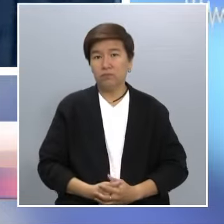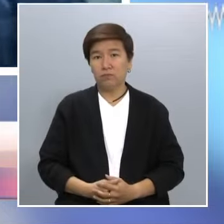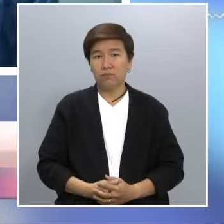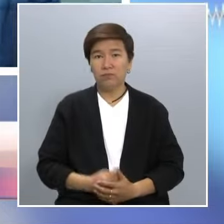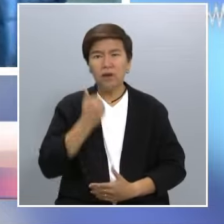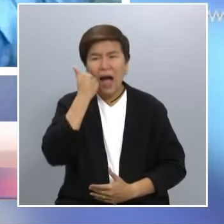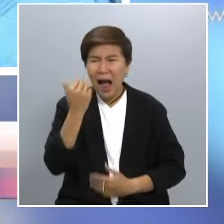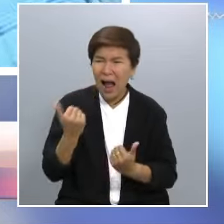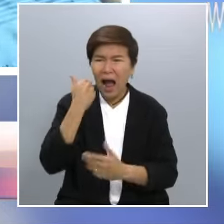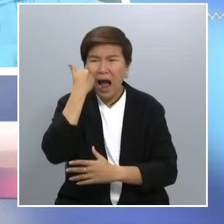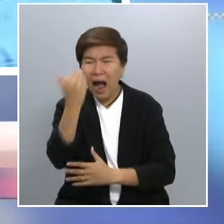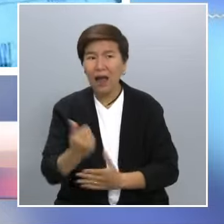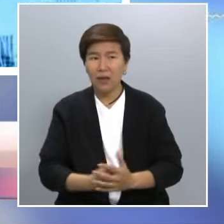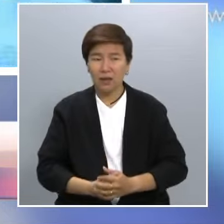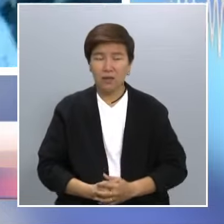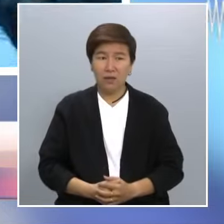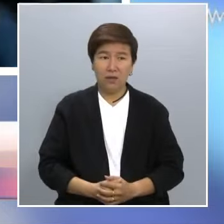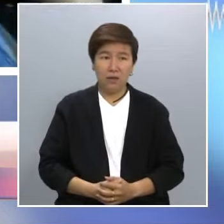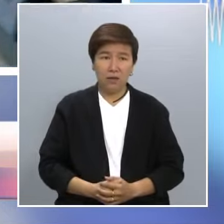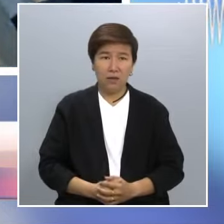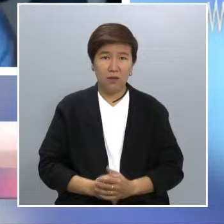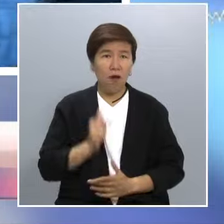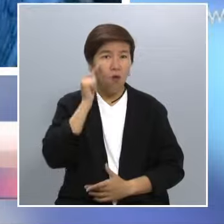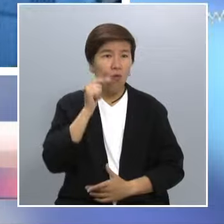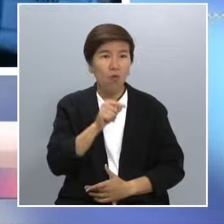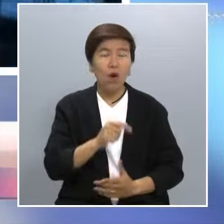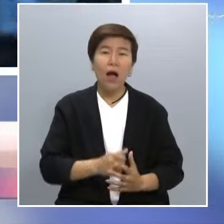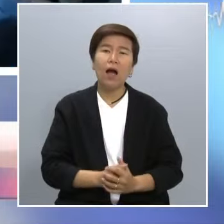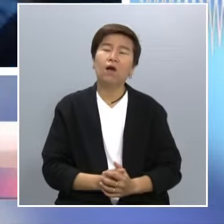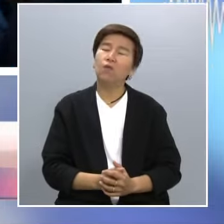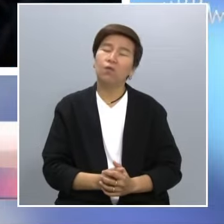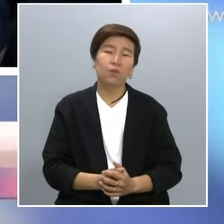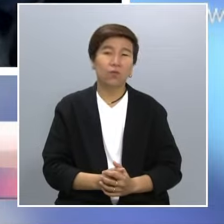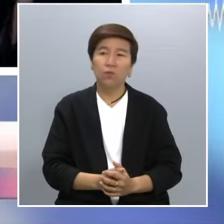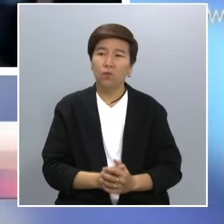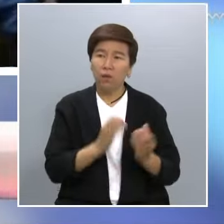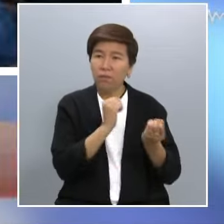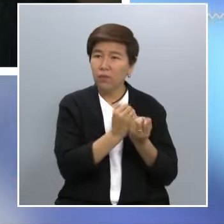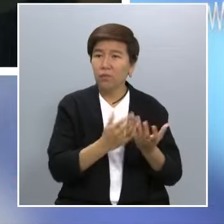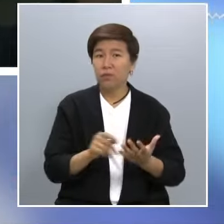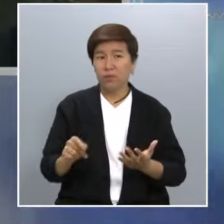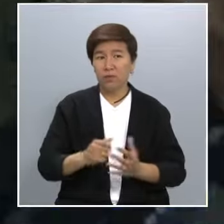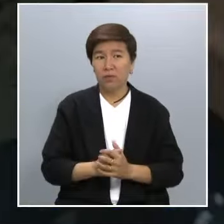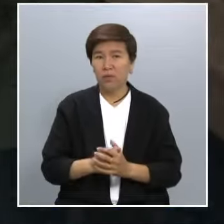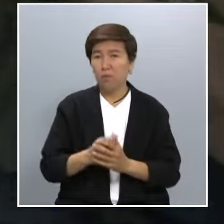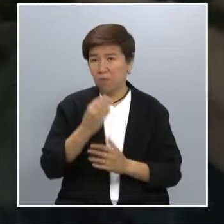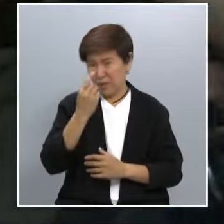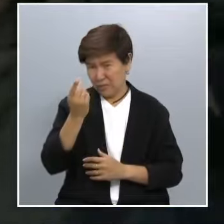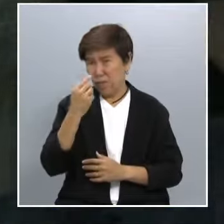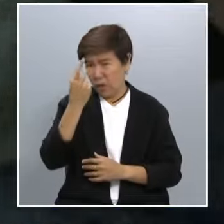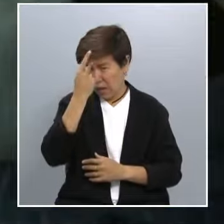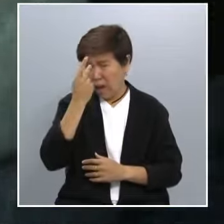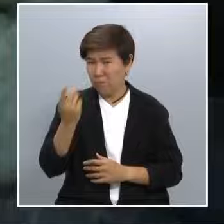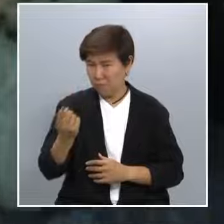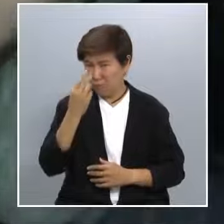ขาค่ะคุณลุงดาบเสกตัวพิการก็ใจยังพิการอีกเนาะรอรับผลกรรมแล้วกันค่ะคุณดาบเสก เนี่ยครับ